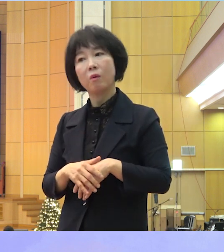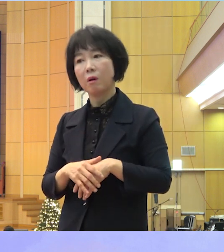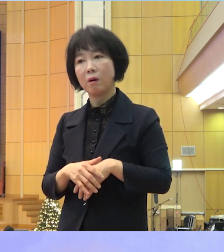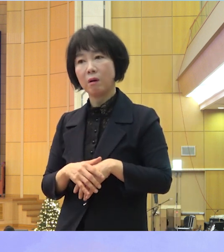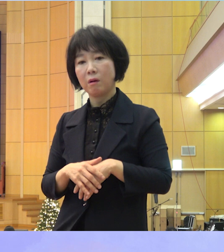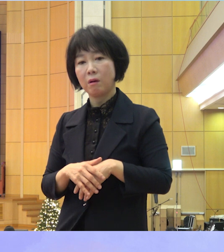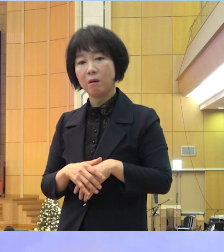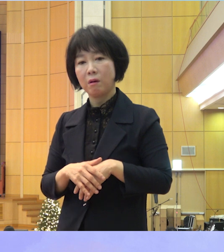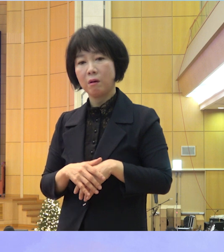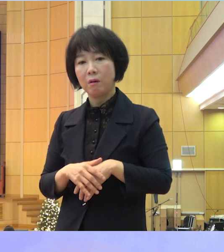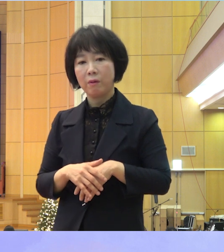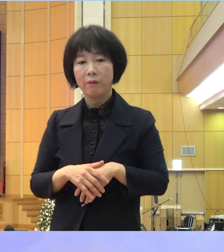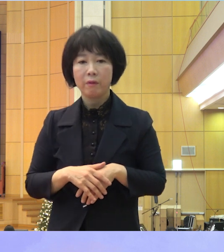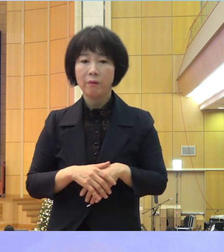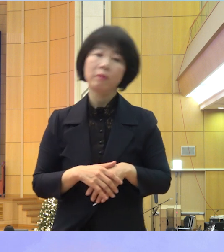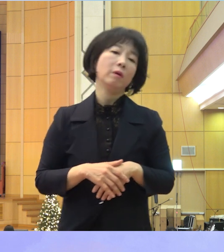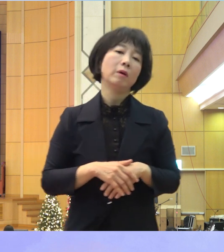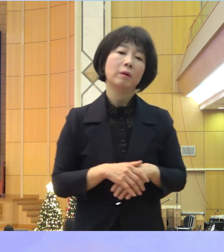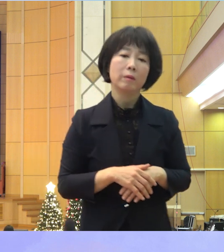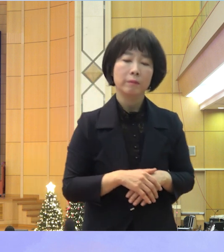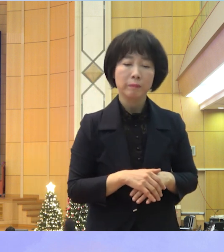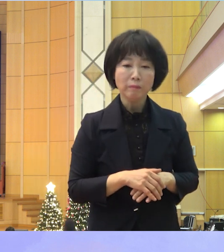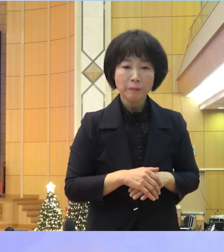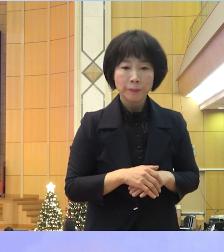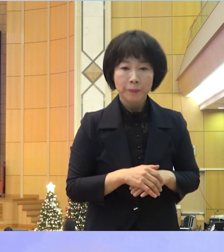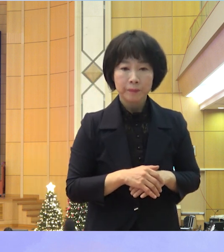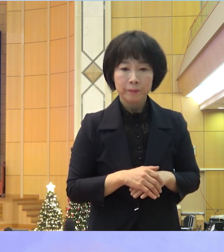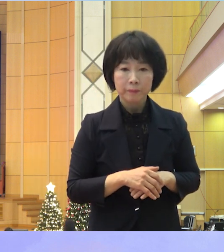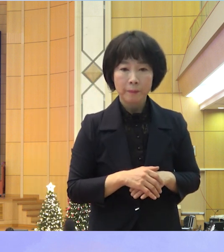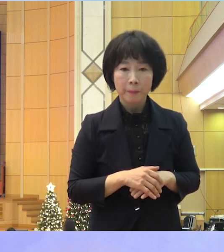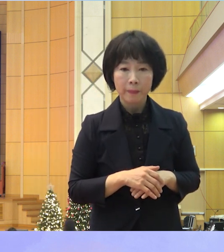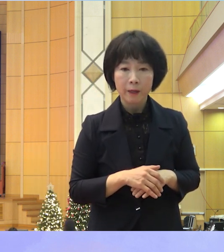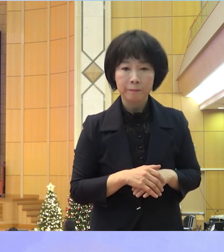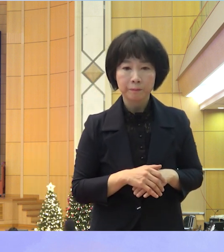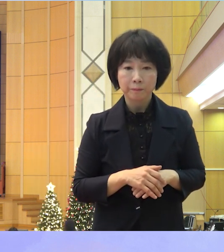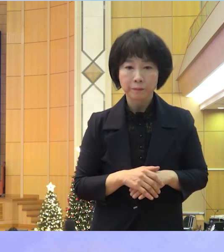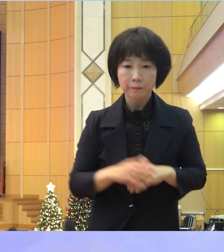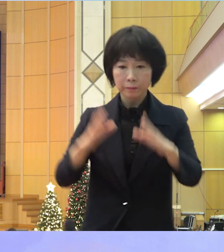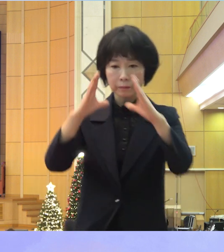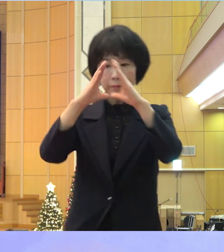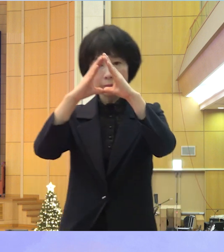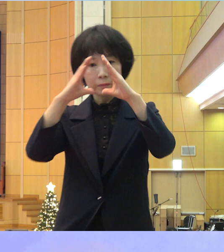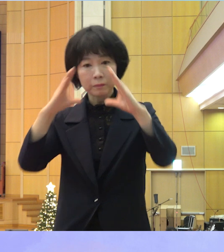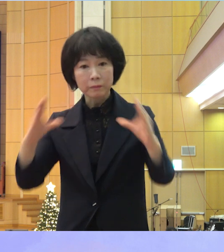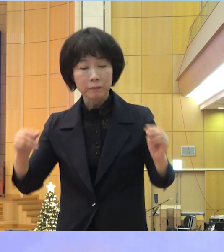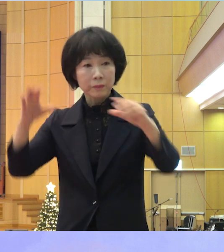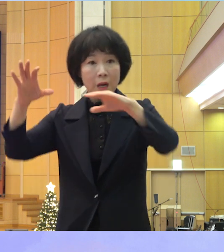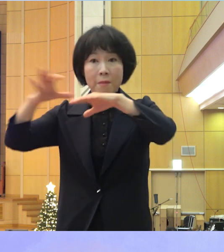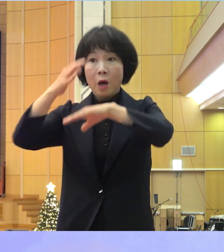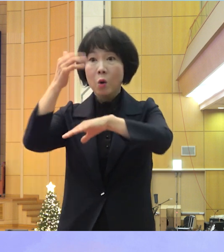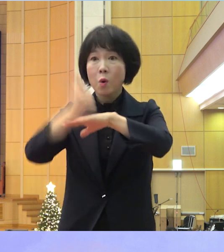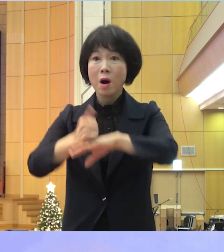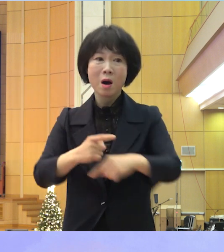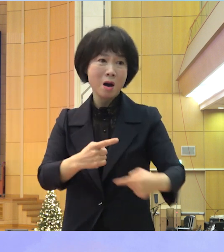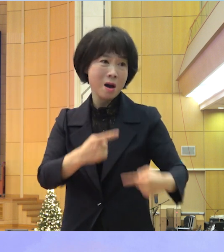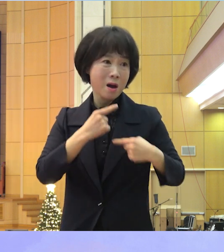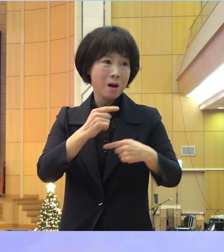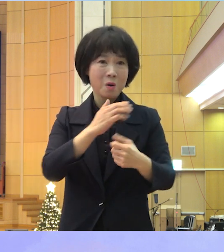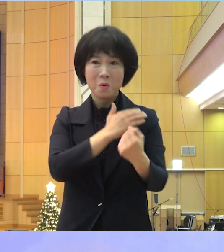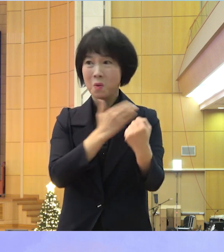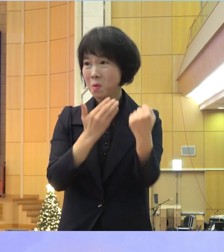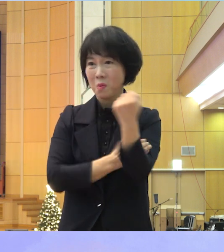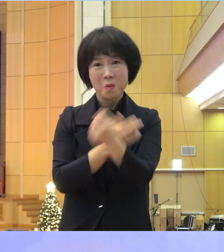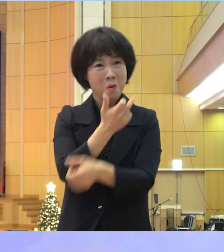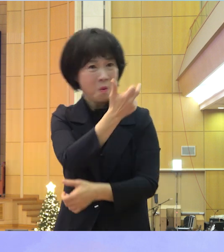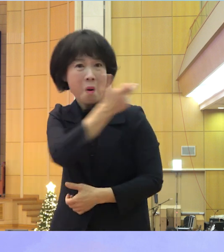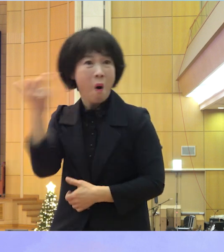백성들의 자녀들을 아들을 낳으면 바로 왕이 뭐요? 바로 죽여라. 그게 바로 왕이에요. 그렇게